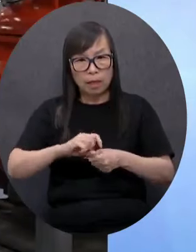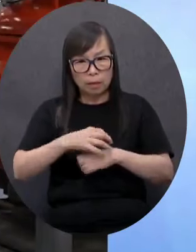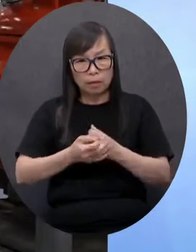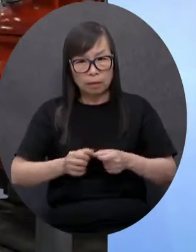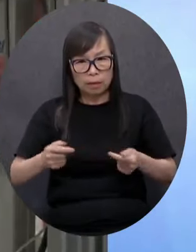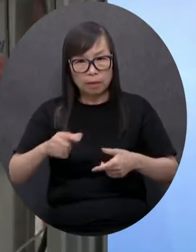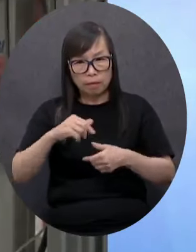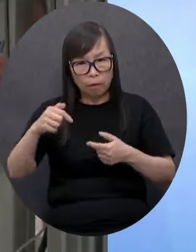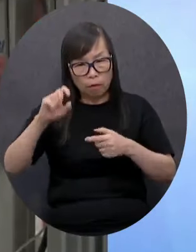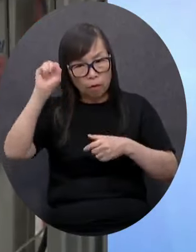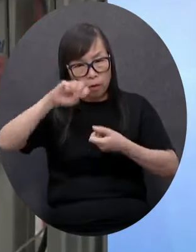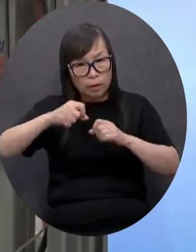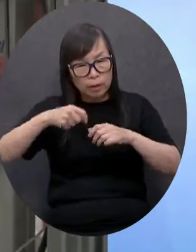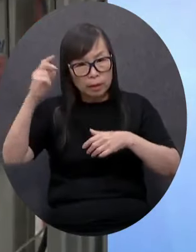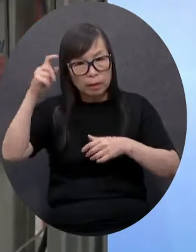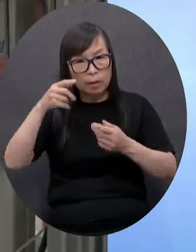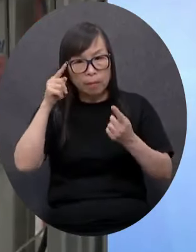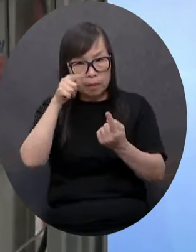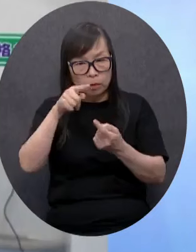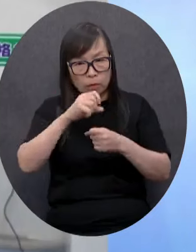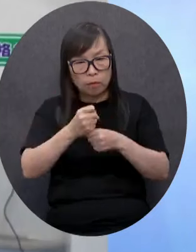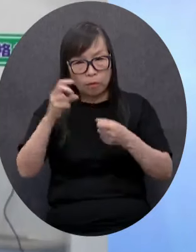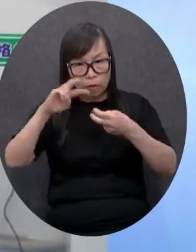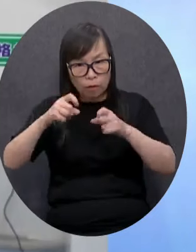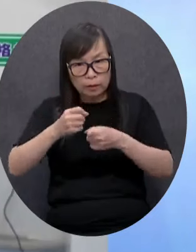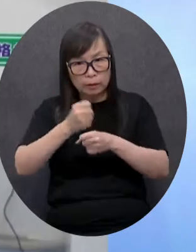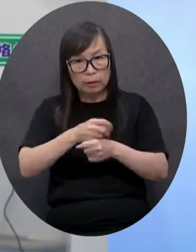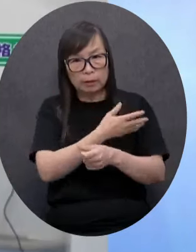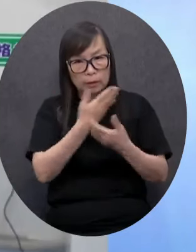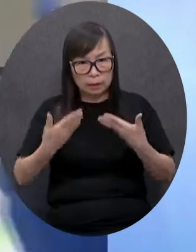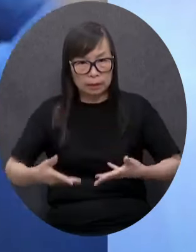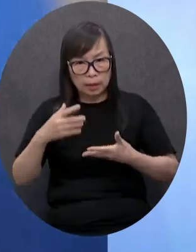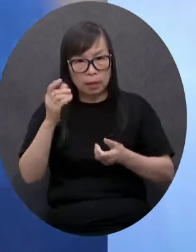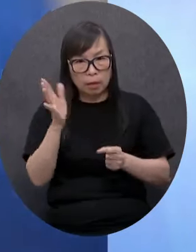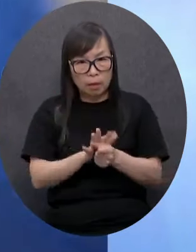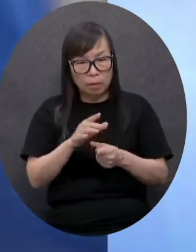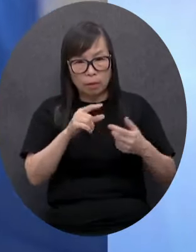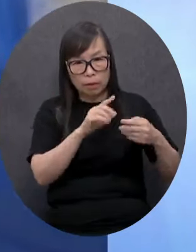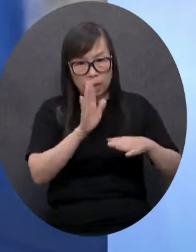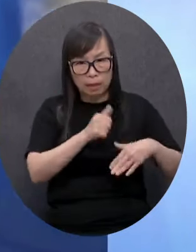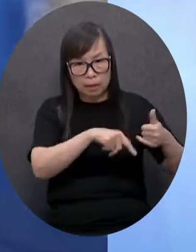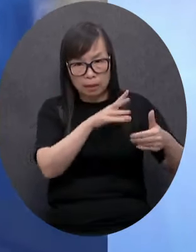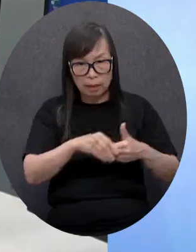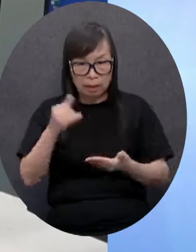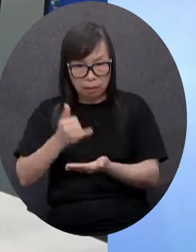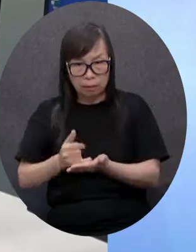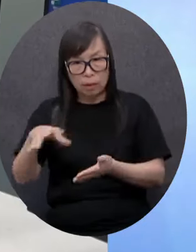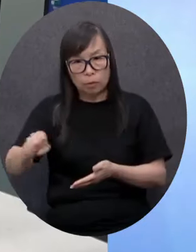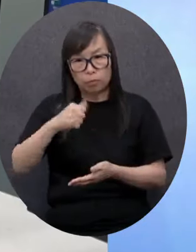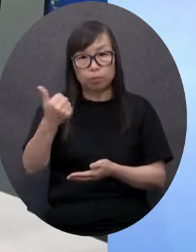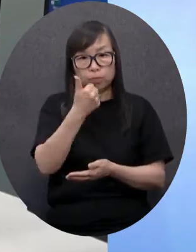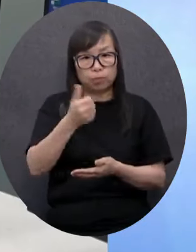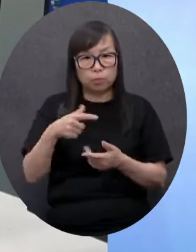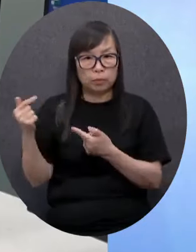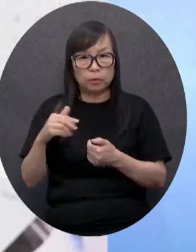科研环境建设，瞄准科研人员的现实关切，确保人才引进来留得住、用得好。要不